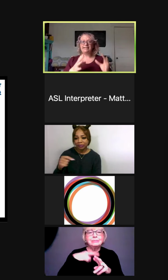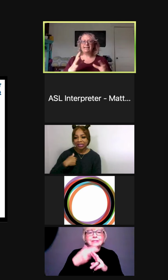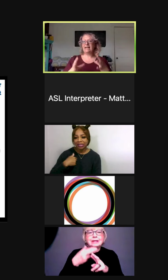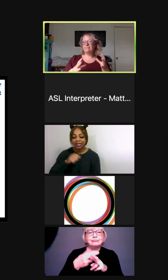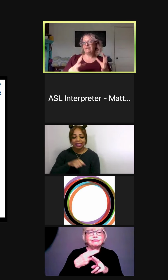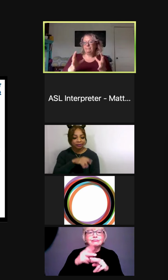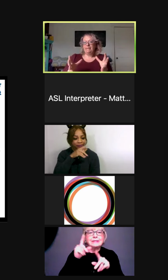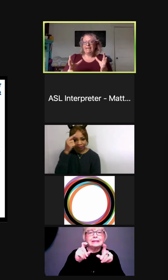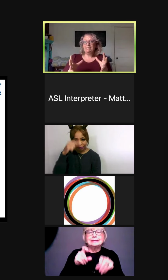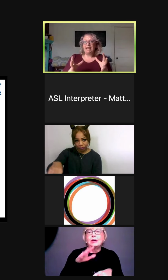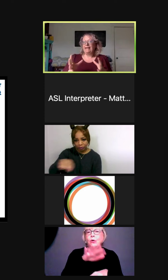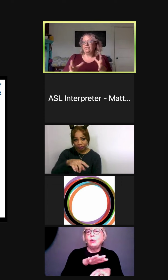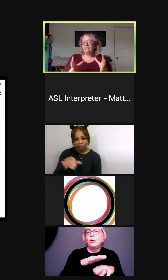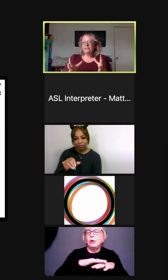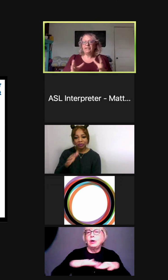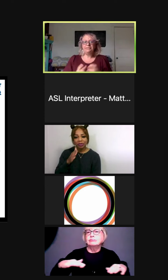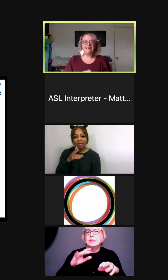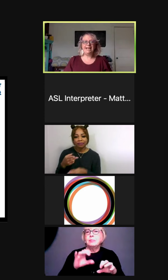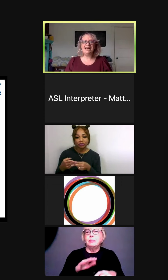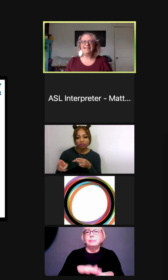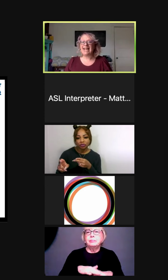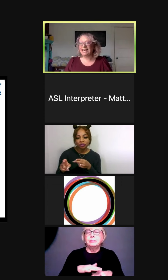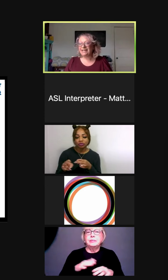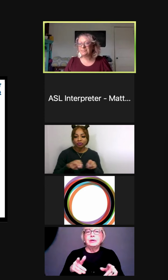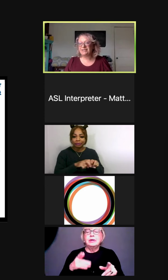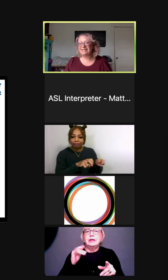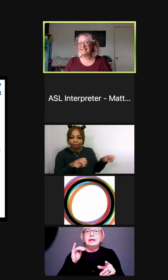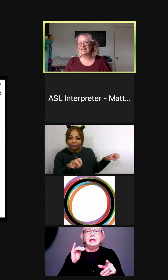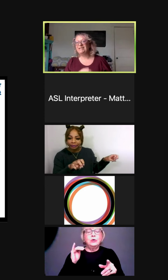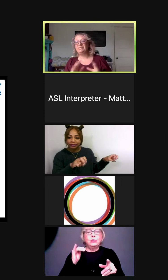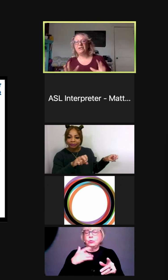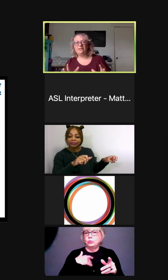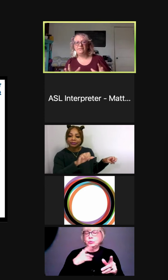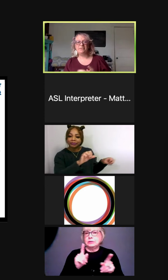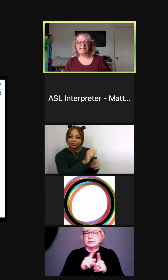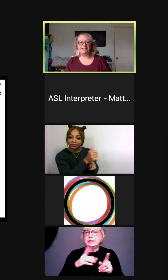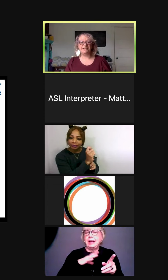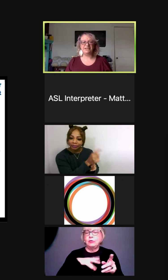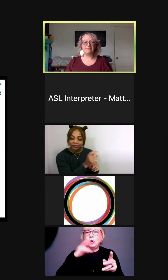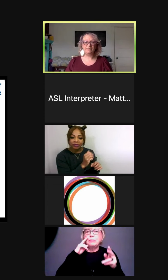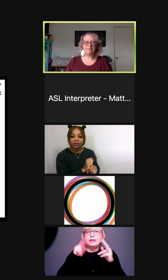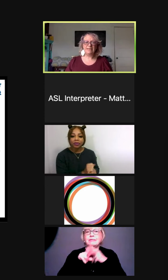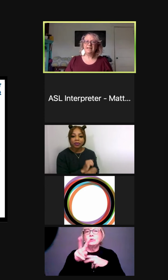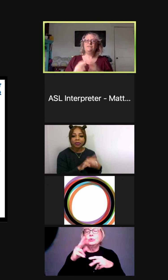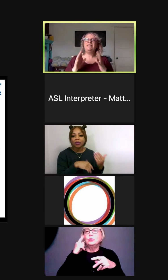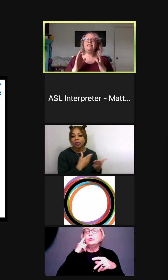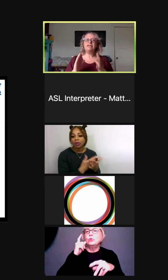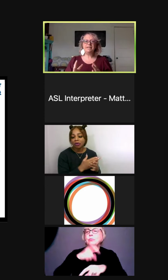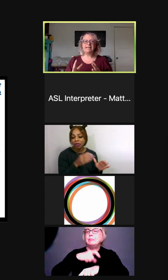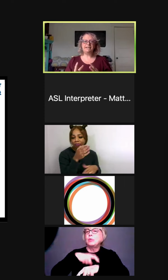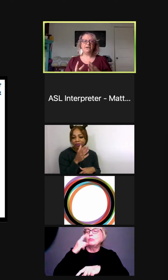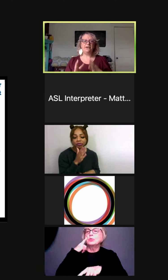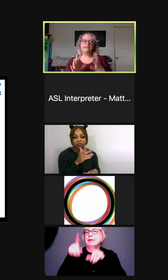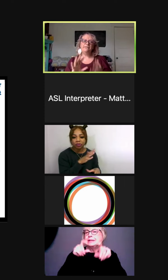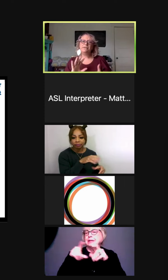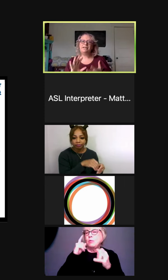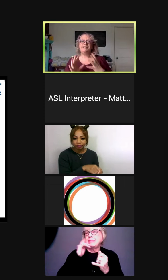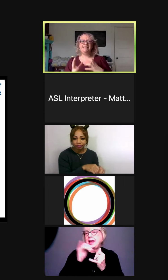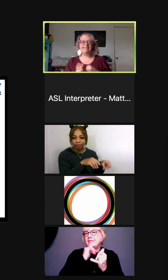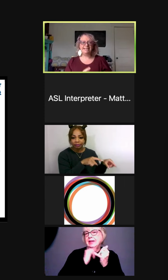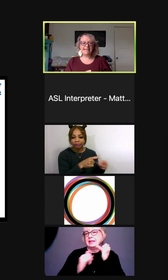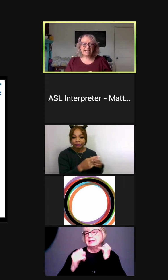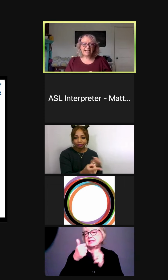poser pour vous. Mais nous avons également prévu une période de questions de 10 minutes à la fin de cette